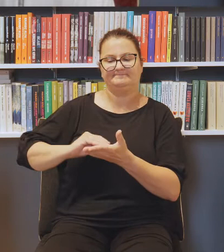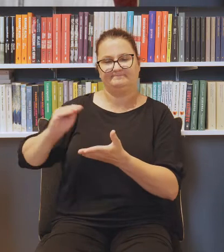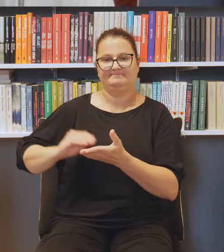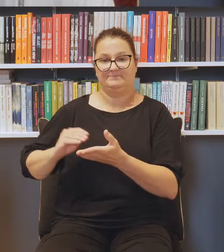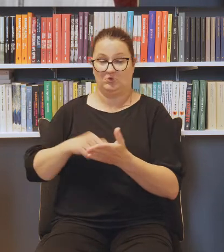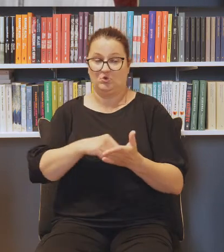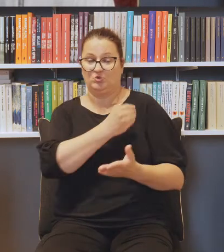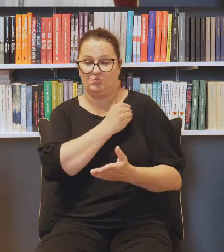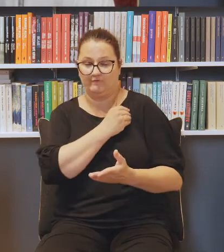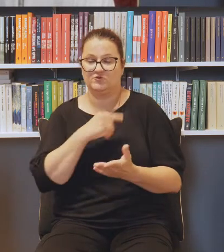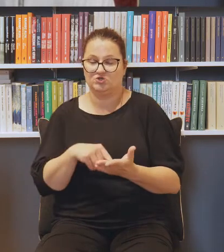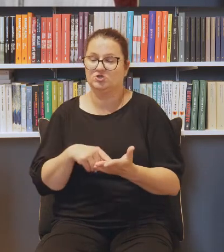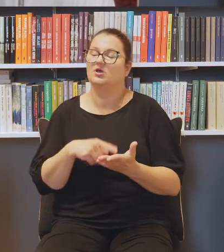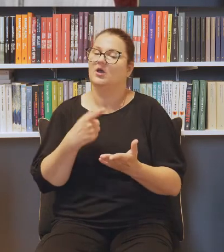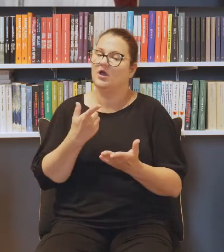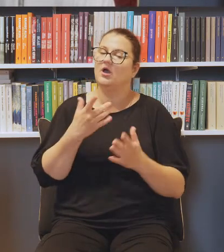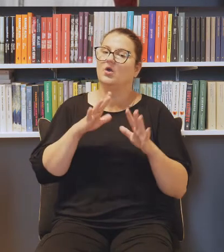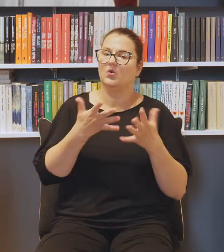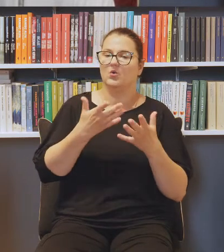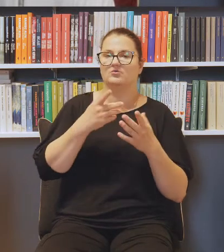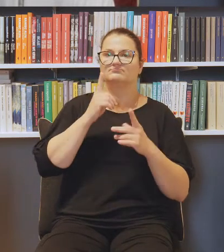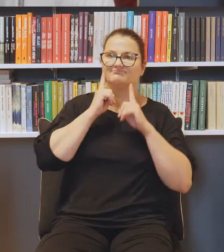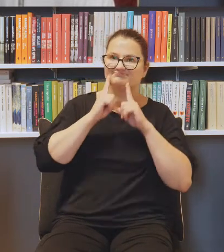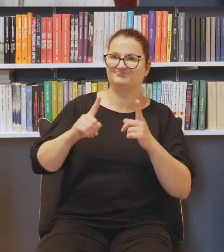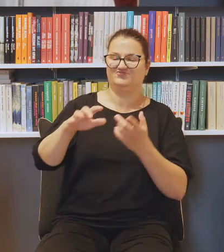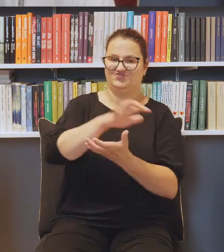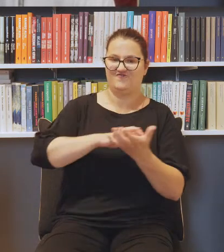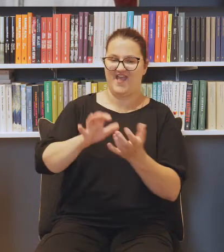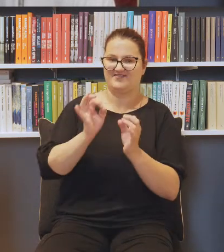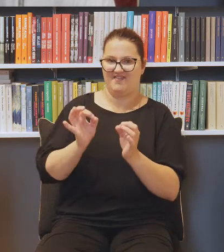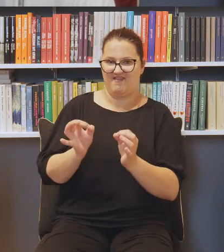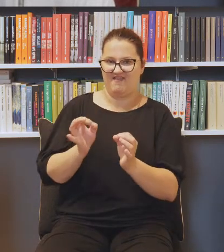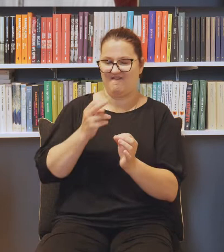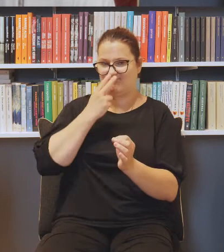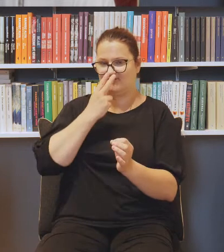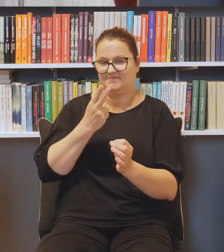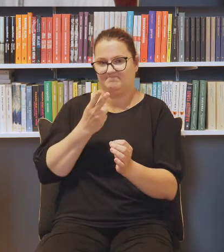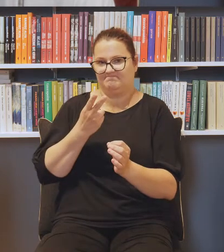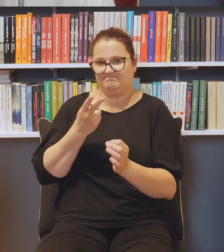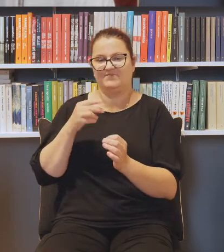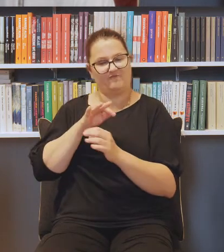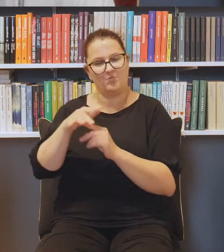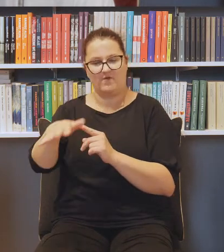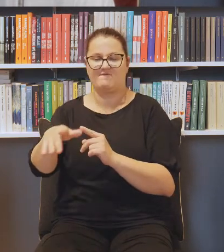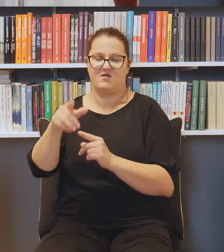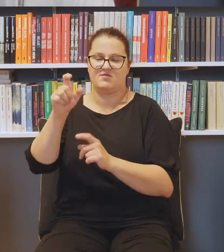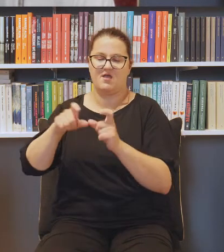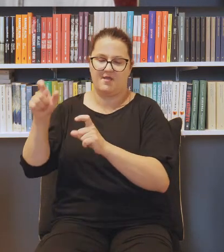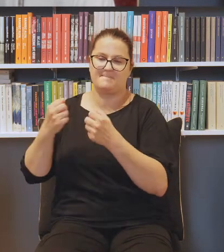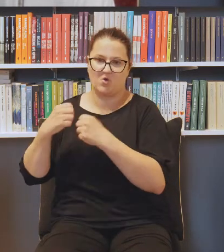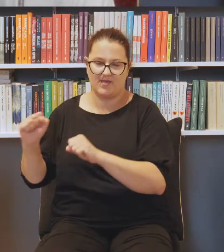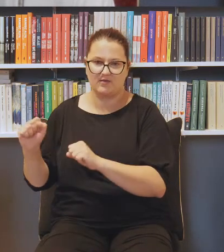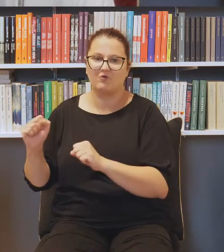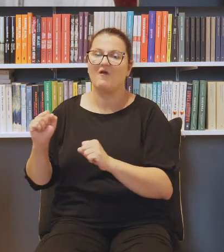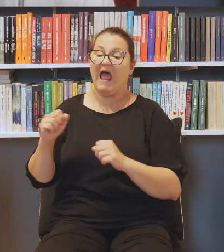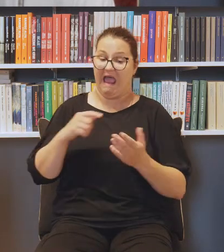na to, co mówisz, czyli na takie to, co w rzeczywistym świecie determinuje sytuację bohaterów. A tu w